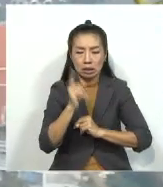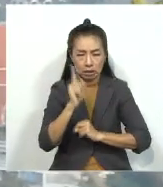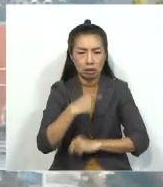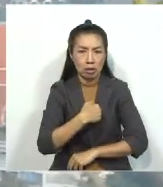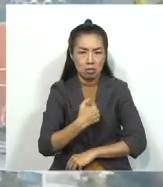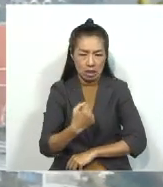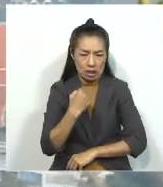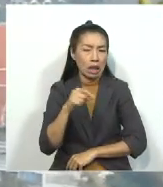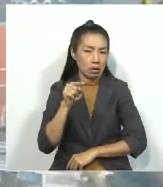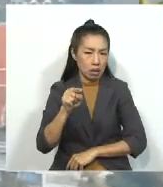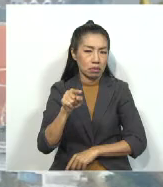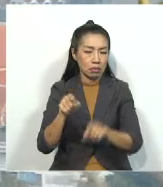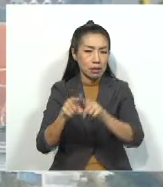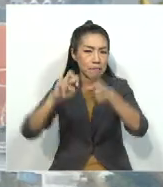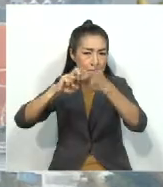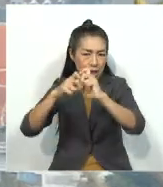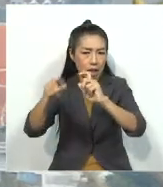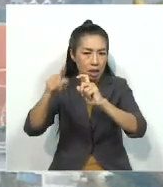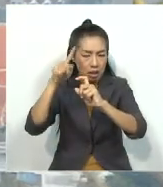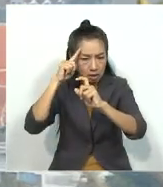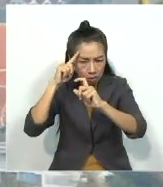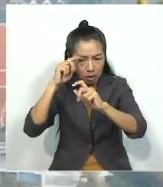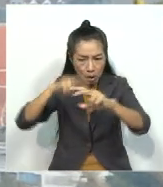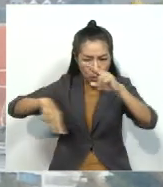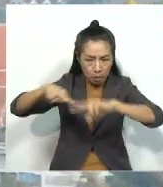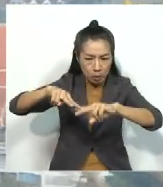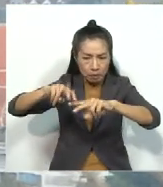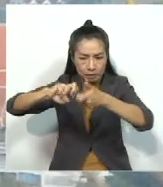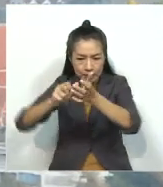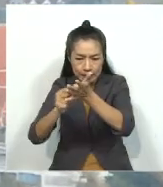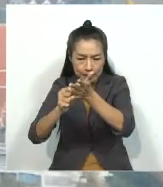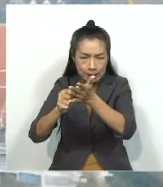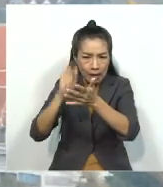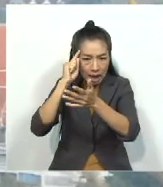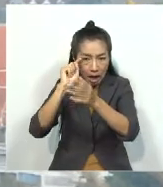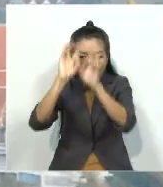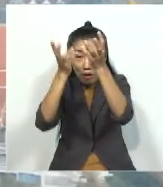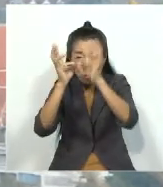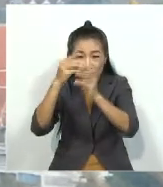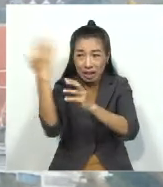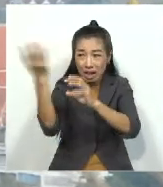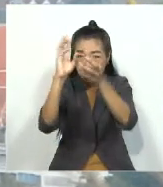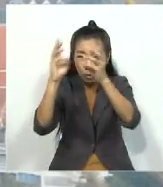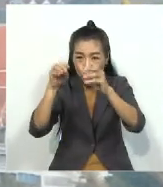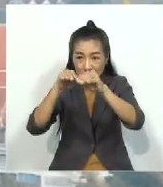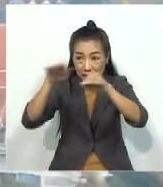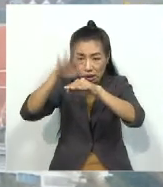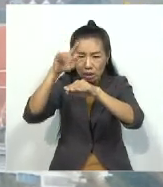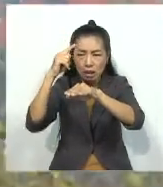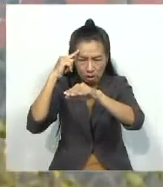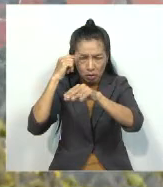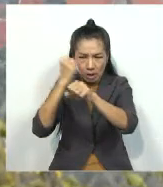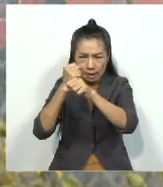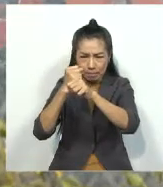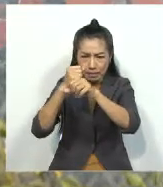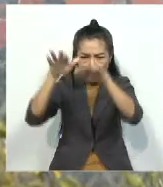ามั่นใจด้วยนะว่าสถานการณ์ว่าจะสามารถที่จะควบคุมสถานการณ์ค่าฝุ่นละอองที่เกี่ยวข้องเนี่ยแล้วก็มีการดำเนิน